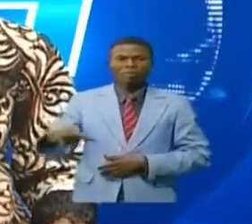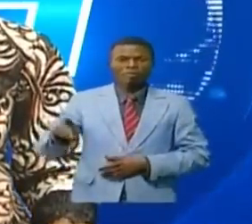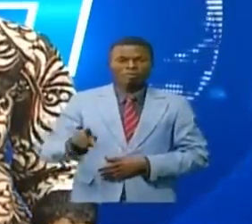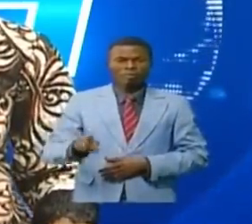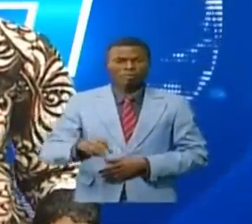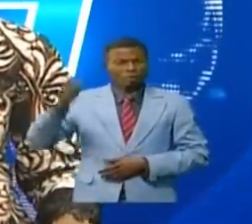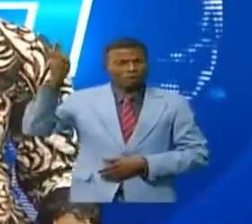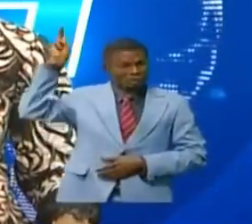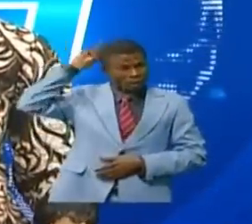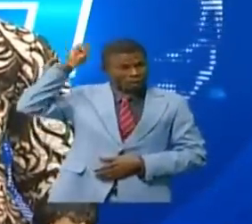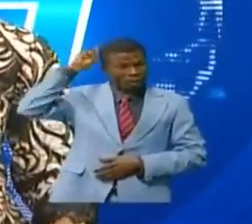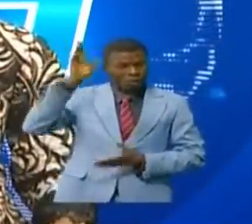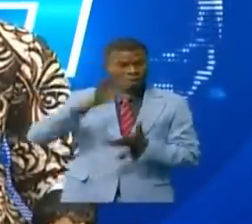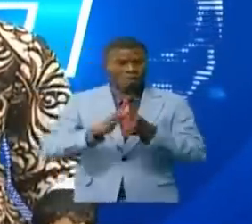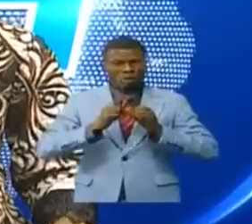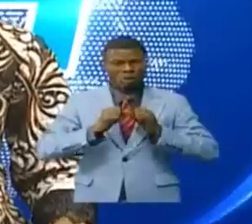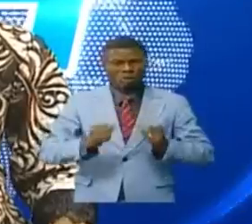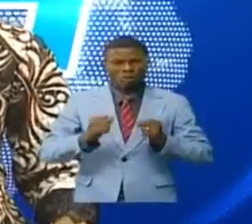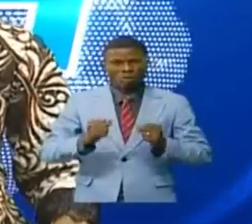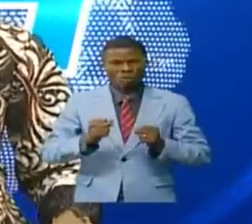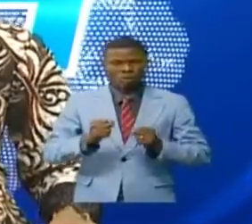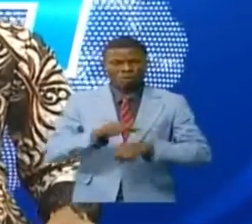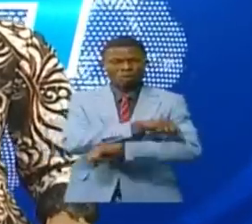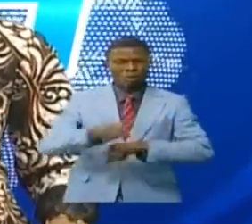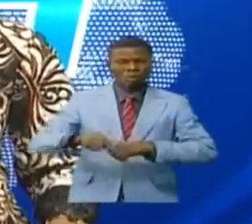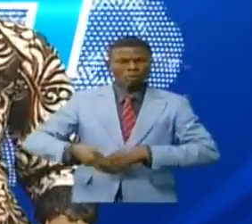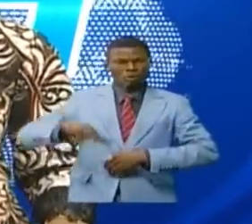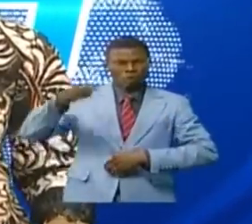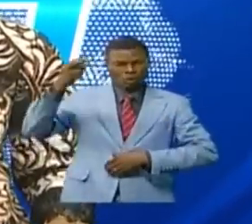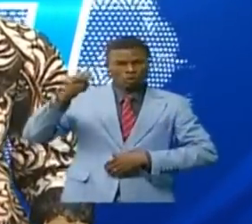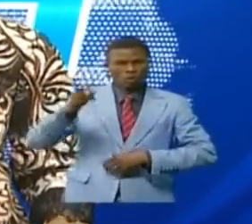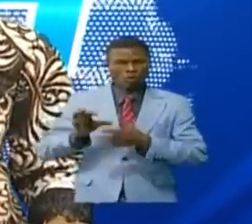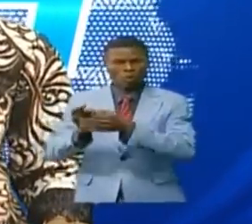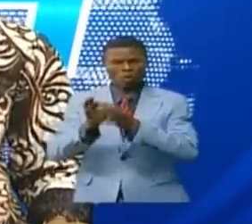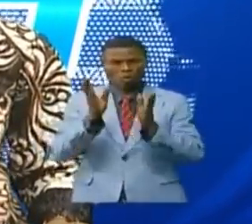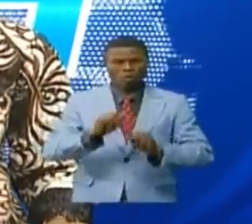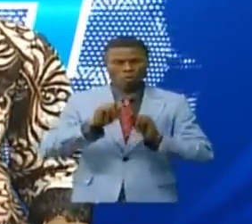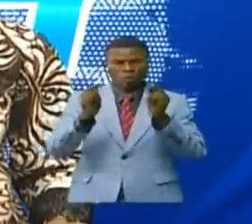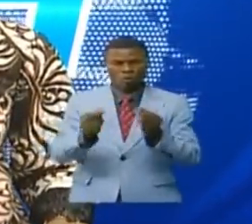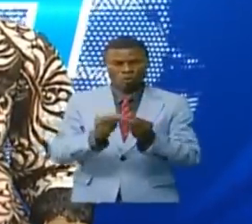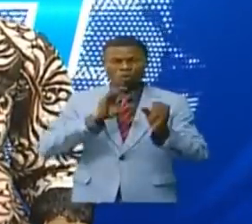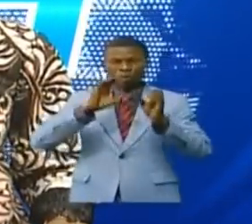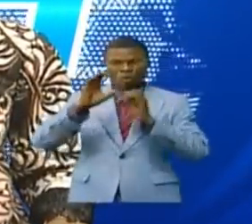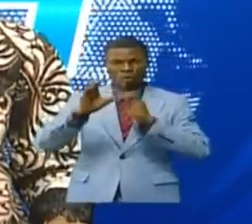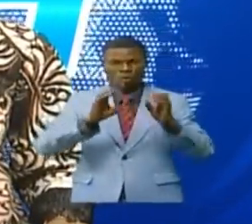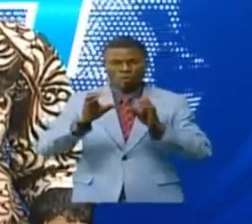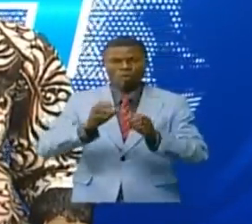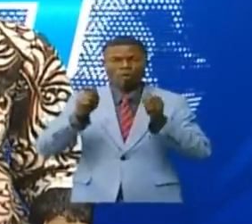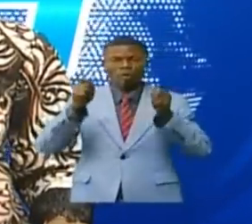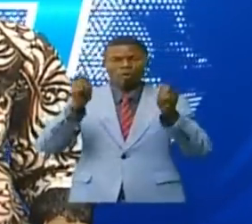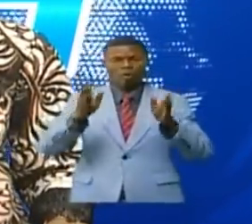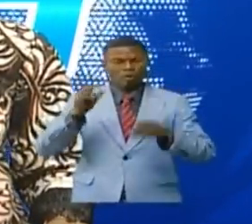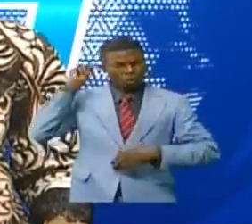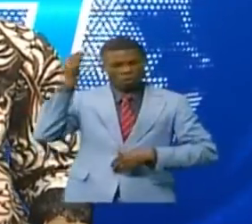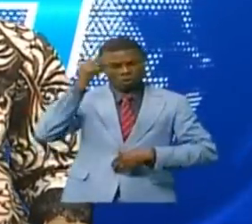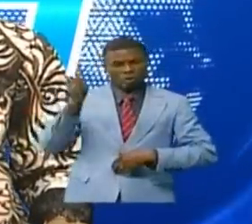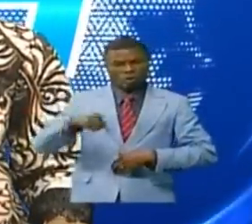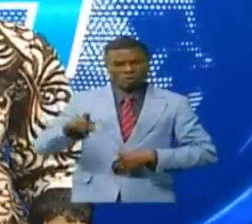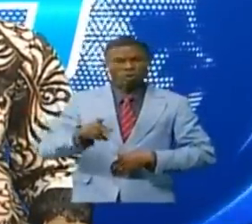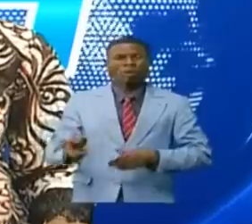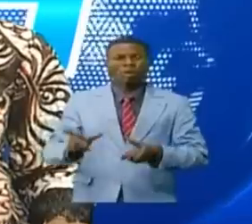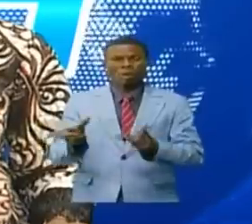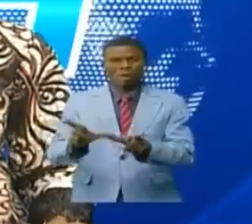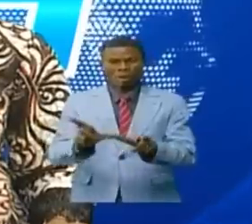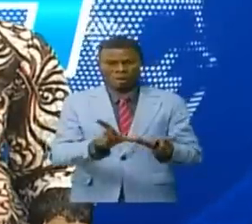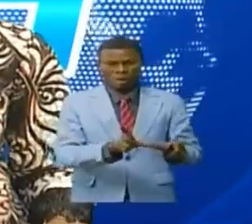plus performant, de plus en plus dans la cour des plus grands. Le coordinateur de la cellule de communication et presse du gouvernement provincial du Lualaba